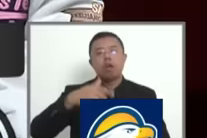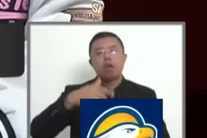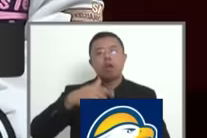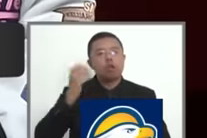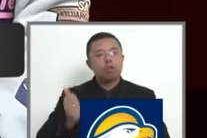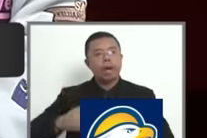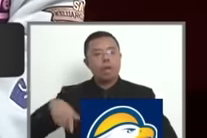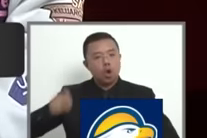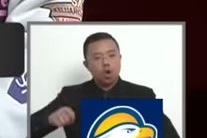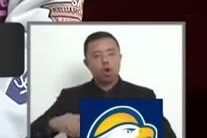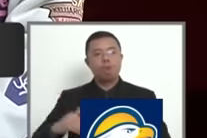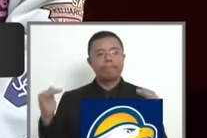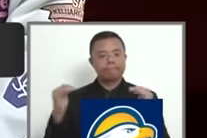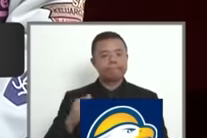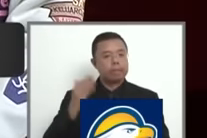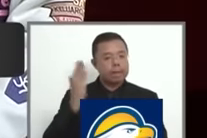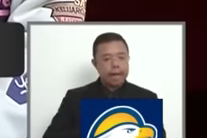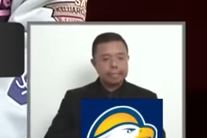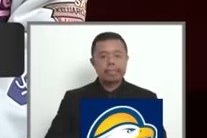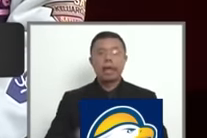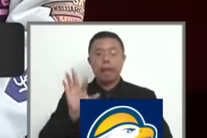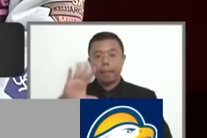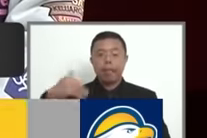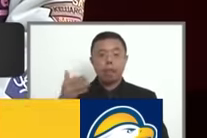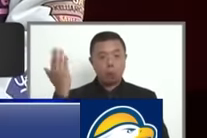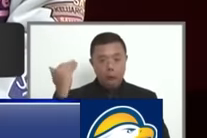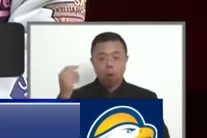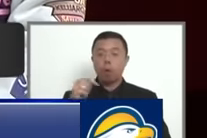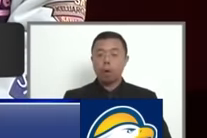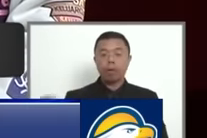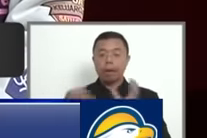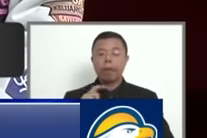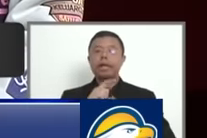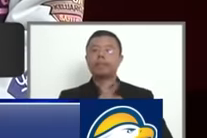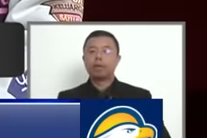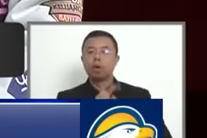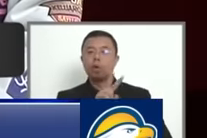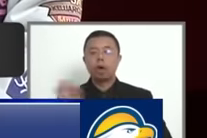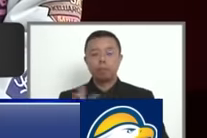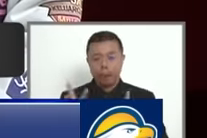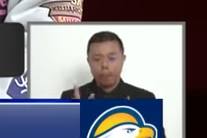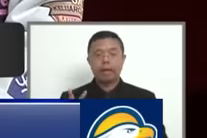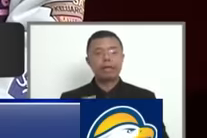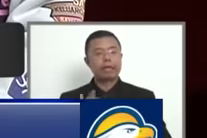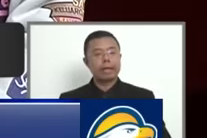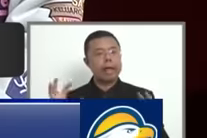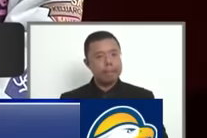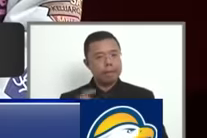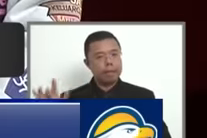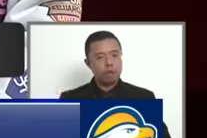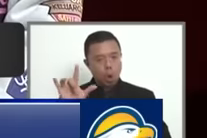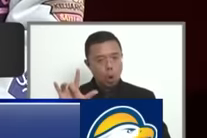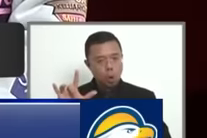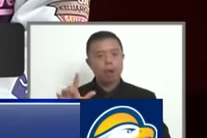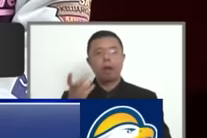oleh 5 tahun yang lalu dalam debat Capres 2019 saya tim kampanye Joko Widodo